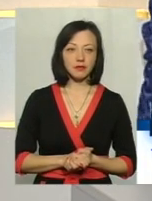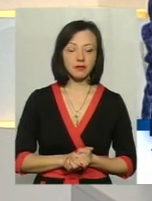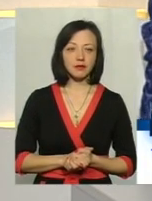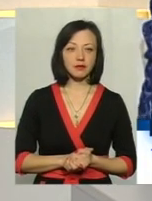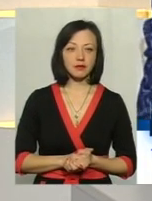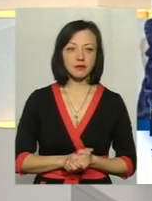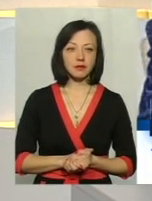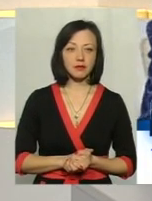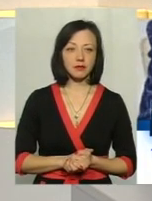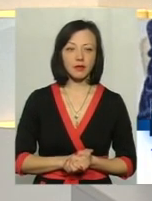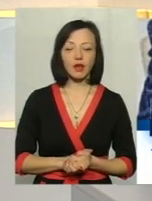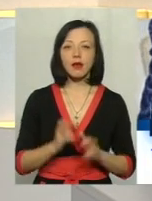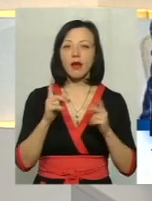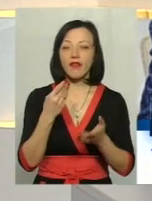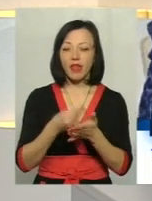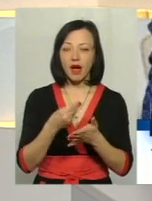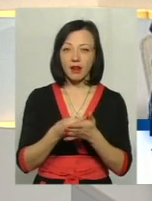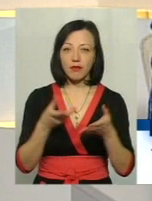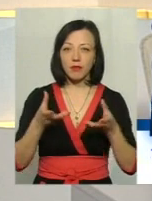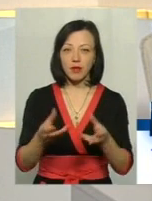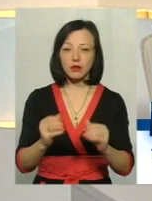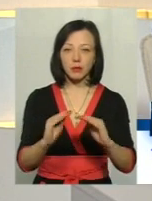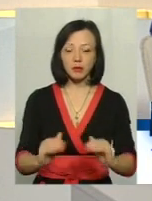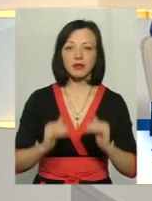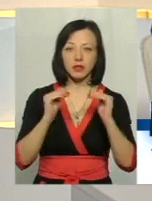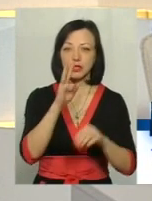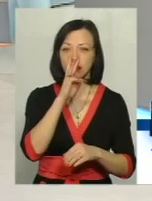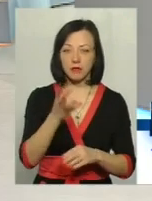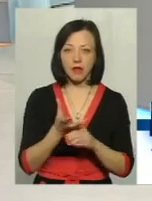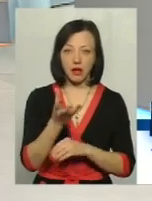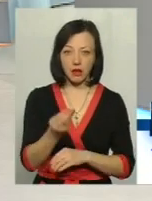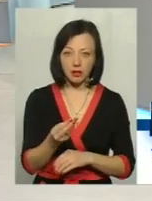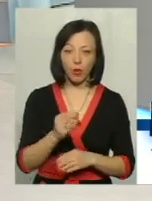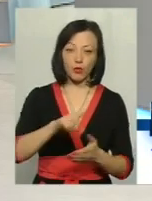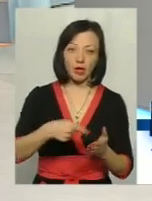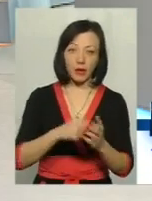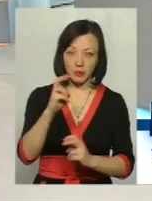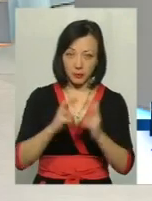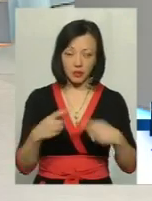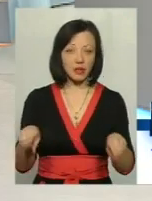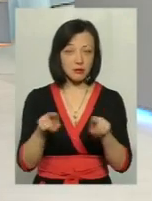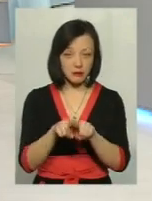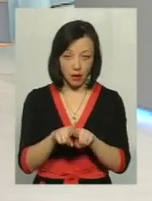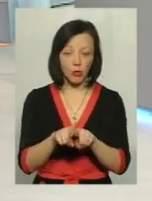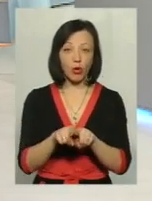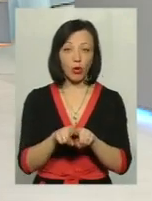тариф, ну, скажімо, відобразилося на тарифі підвищення заробітної плати? Адже і комунальні підприємства так само